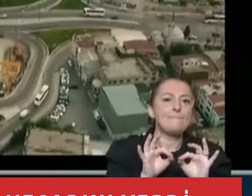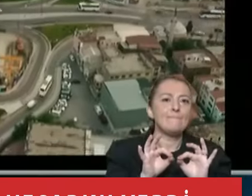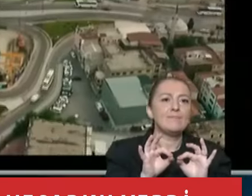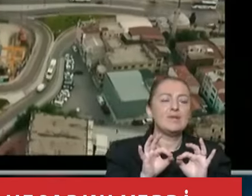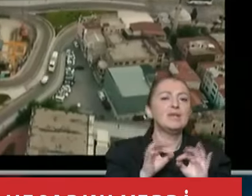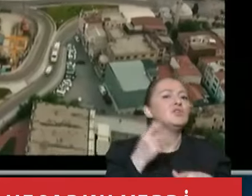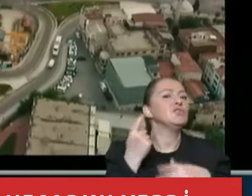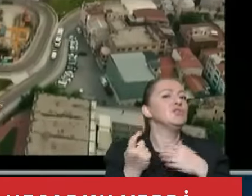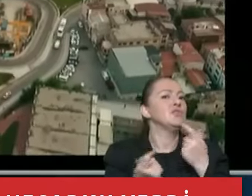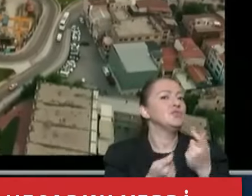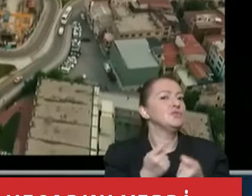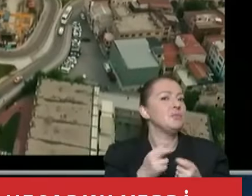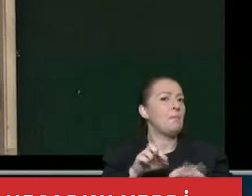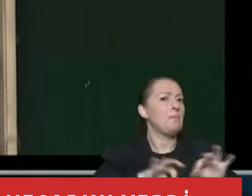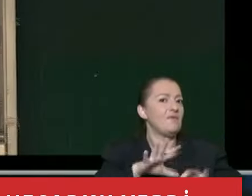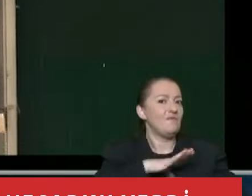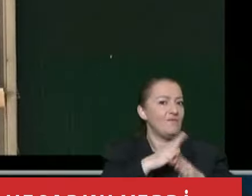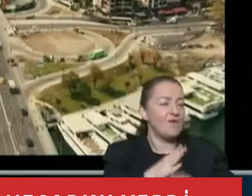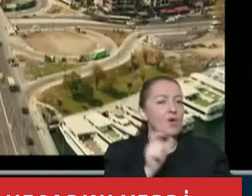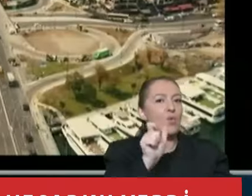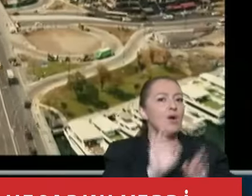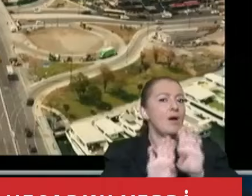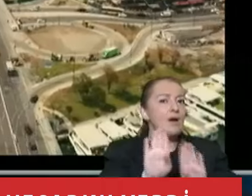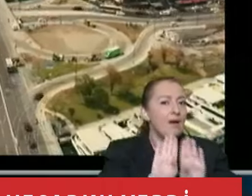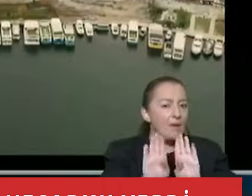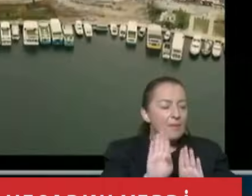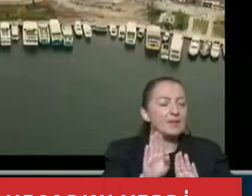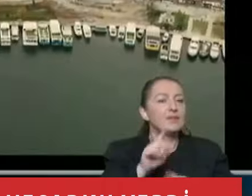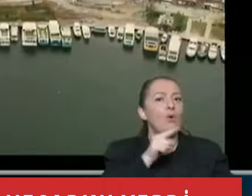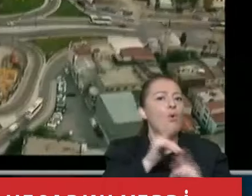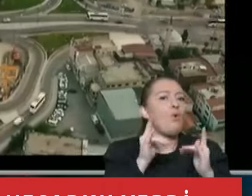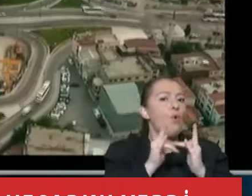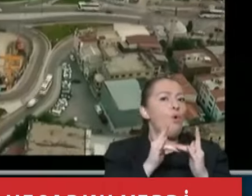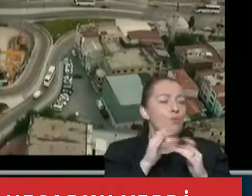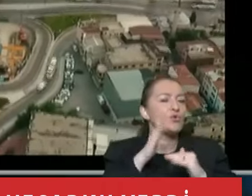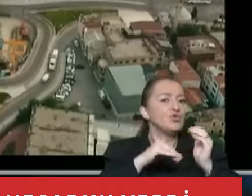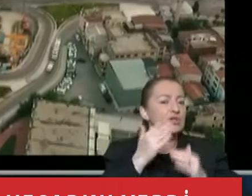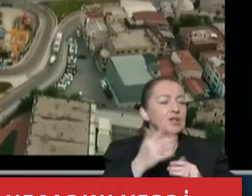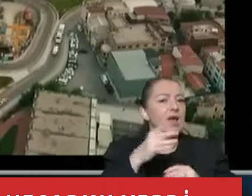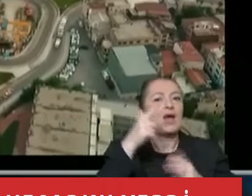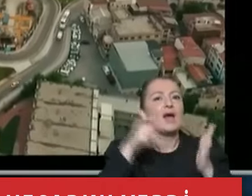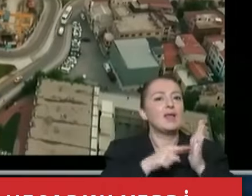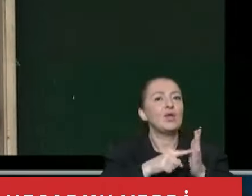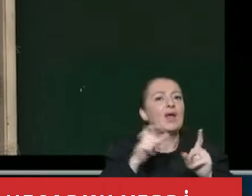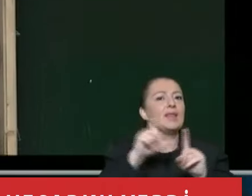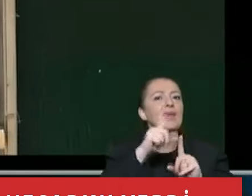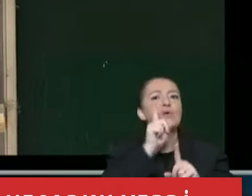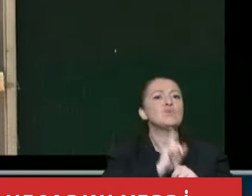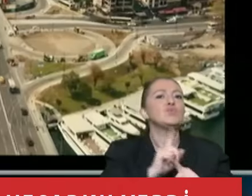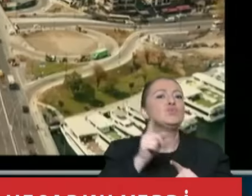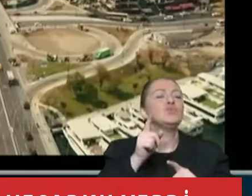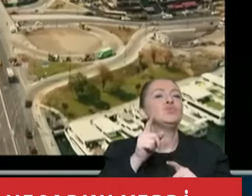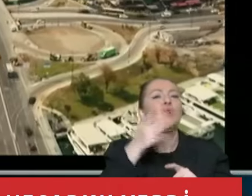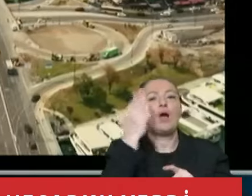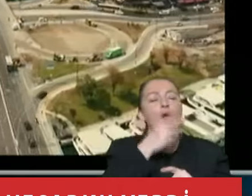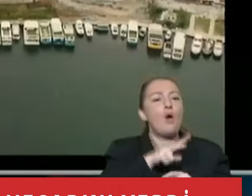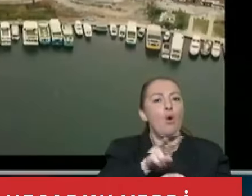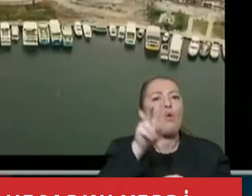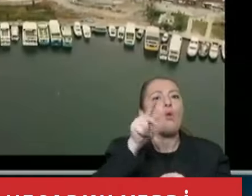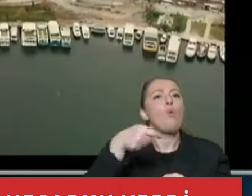kapsamda un Kapanı Kavşağı Köprüsü inşaatı Kadıköy D1 karayolu Bostancı alt geçidi ve bağlantı